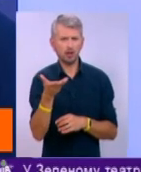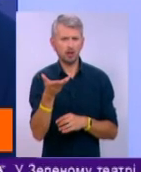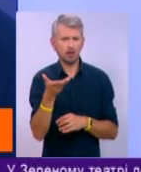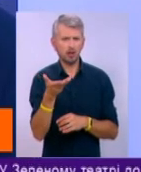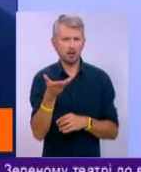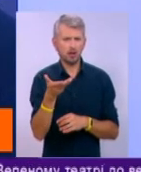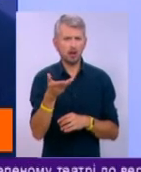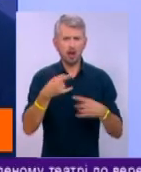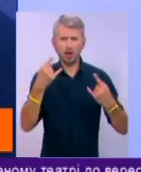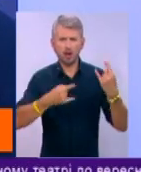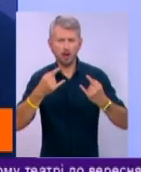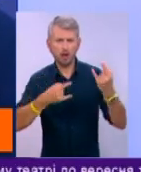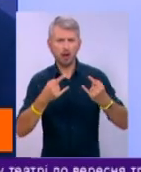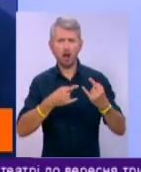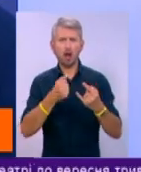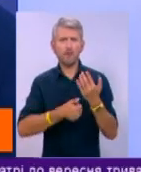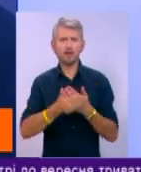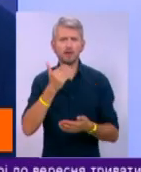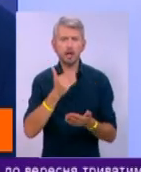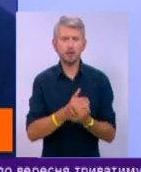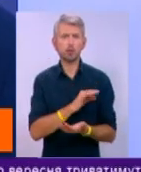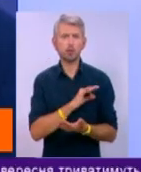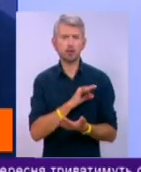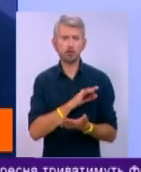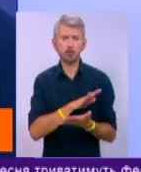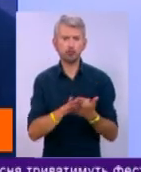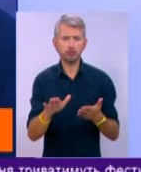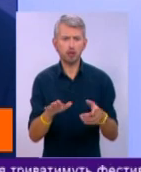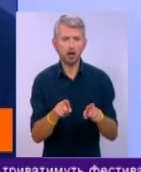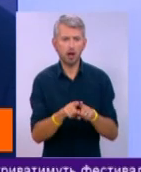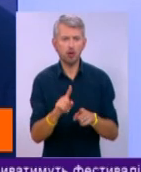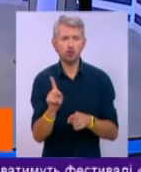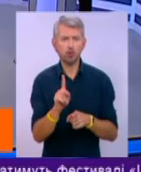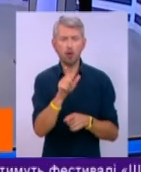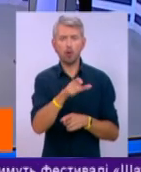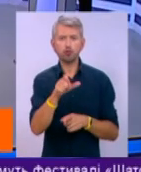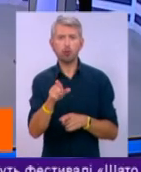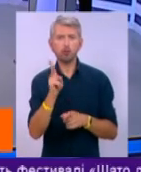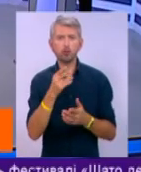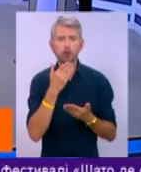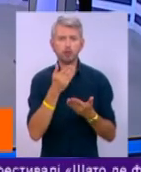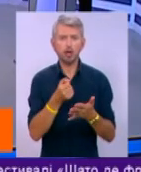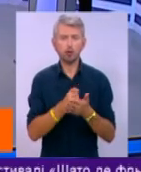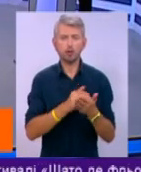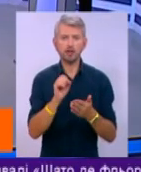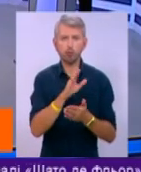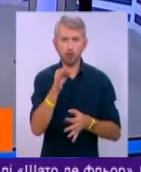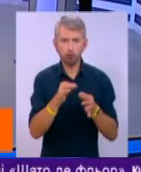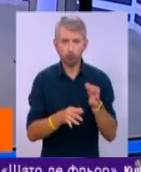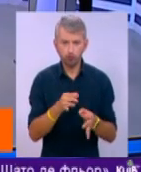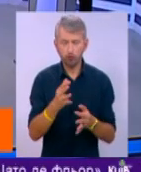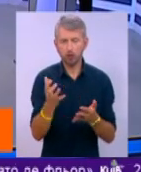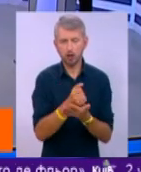з екранів телебачення, а в кінці кінців юридична чистота така, що особи, які звертаються до Європейського суду, виграють суди. Тепер